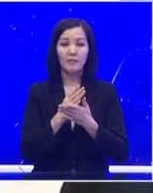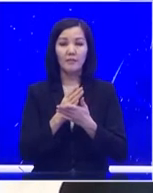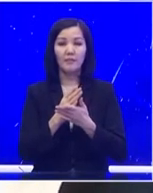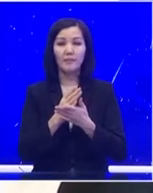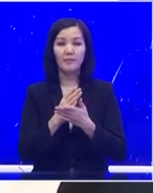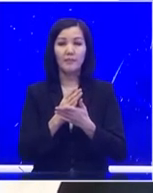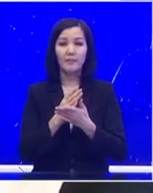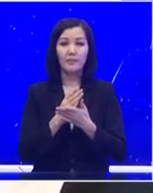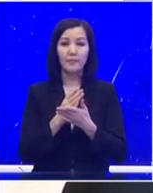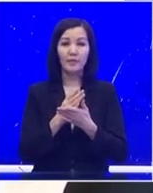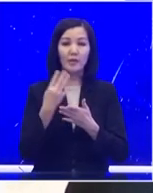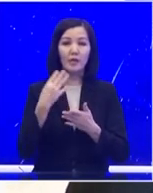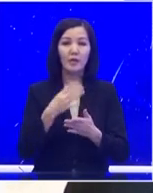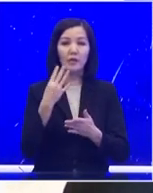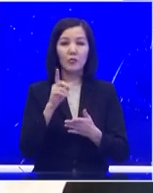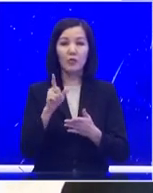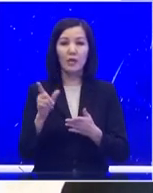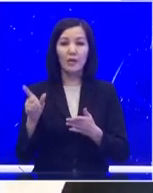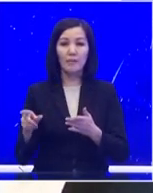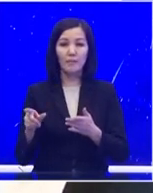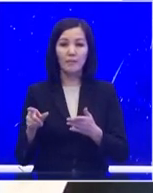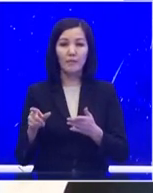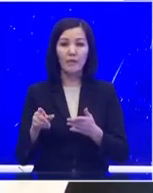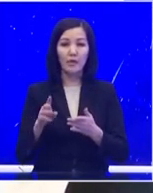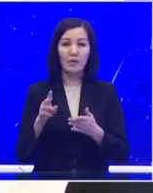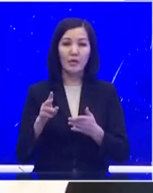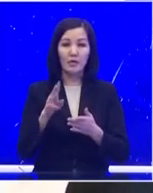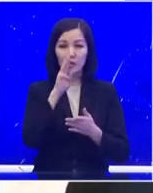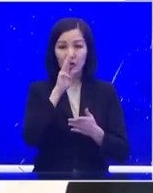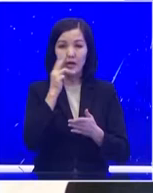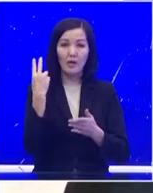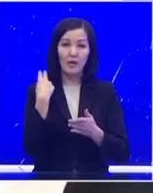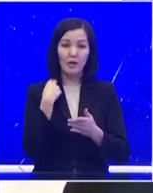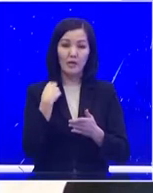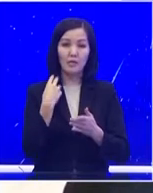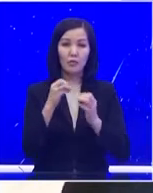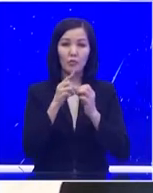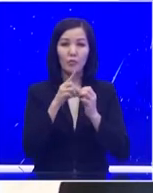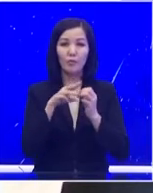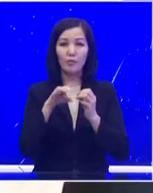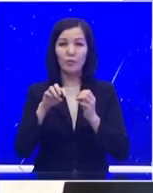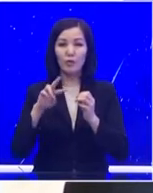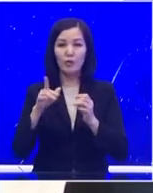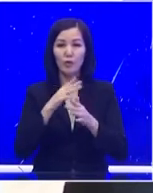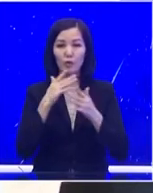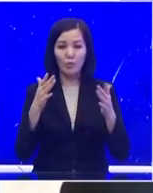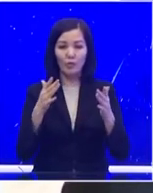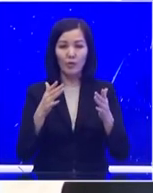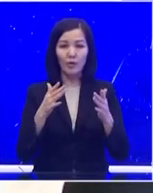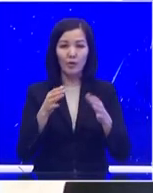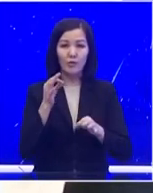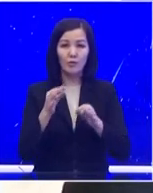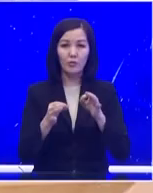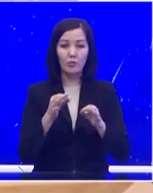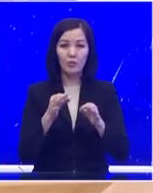жерде 44 адам алдында жалақы қарыздары бар, 11 миллионнан астам. Енді ол бойынша сот